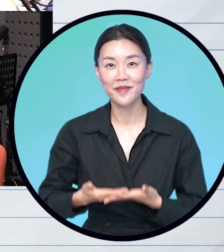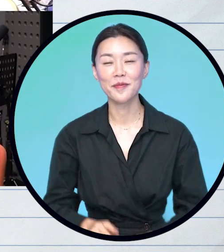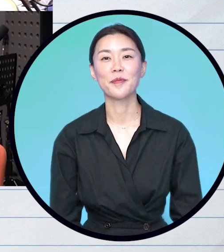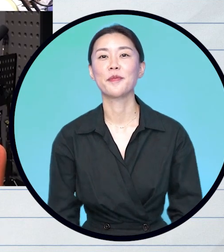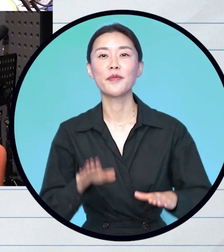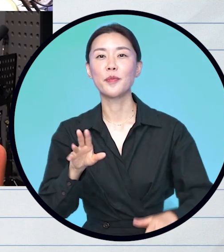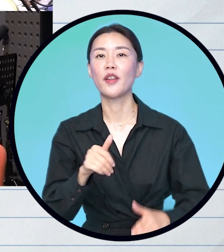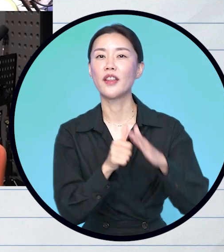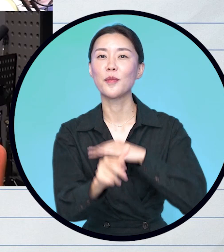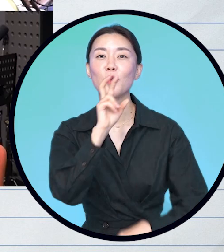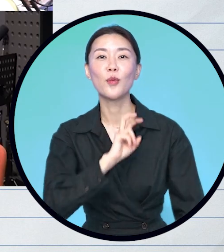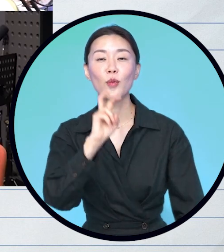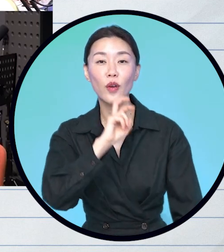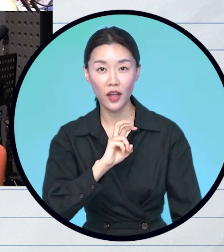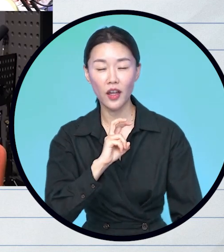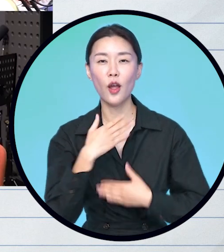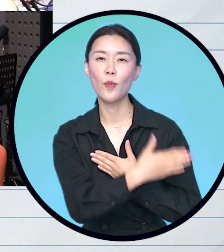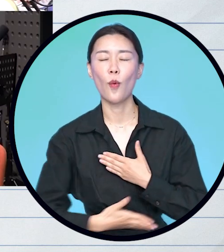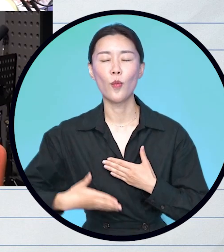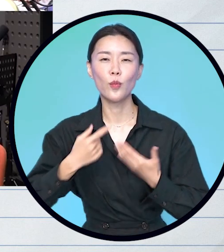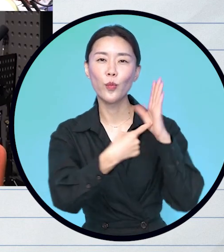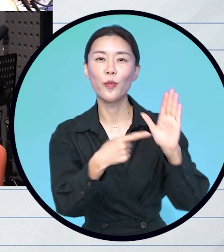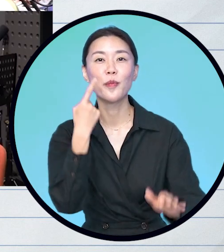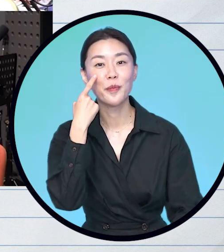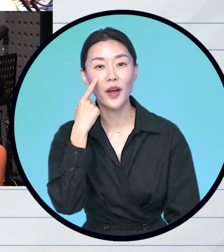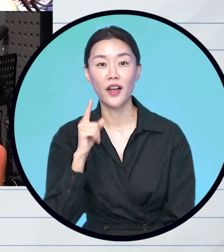이번 타이틀곡을 몸으로 표현한다면 어떻게 표현할 수 있을까요?